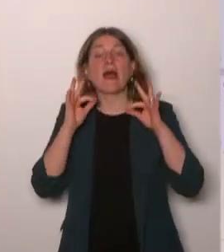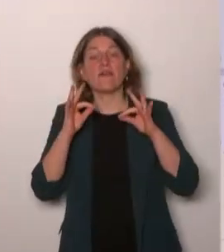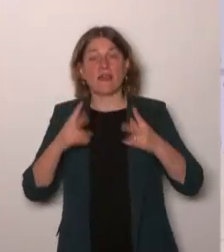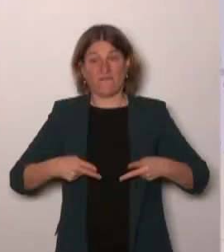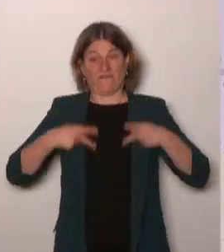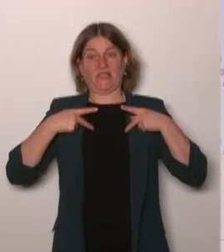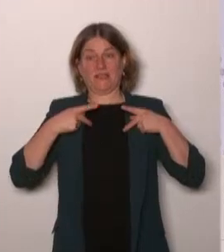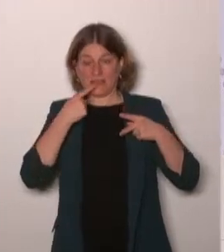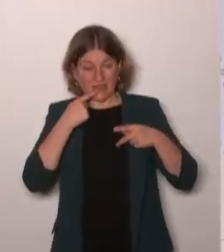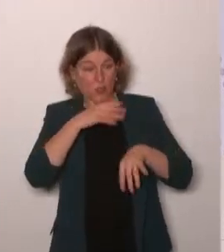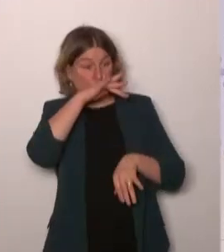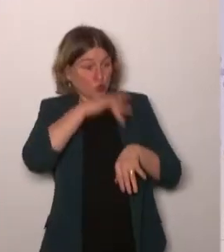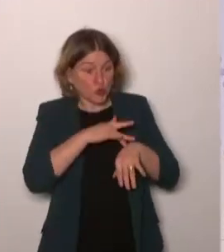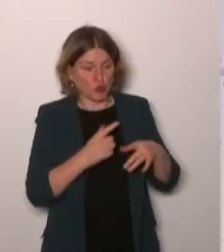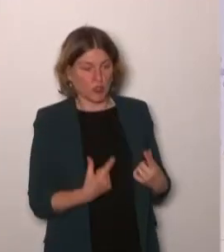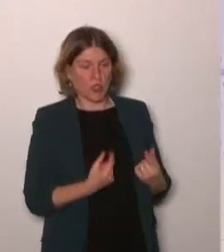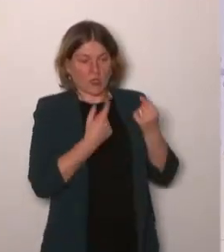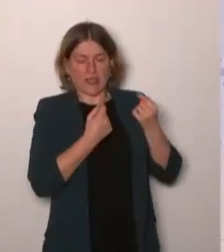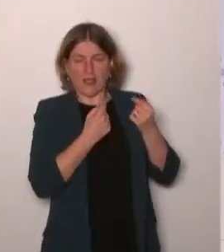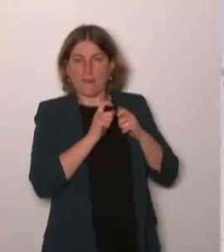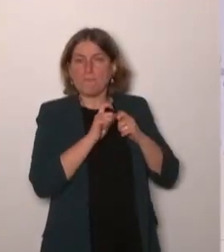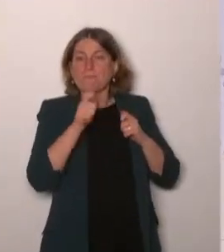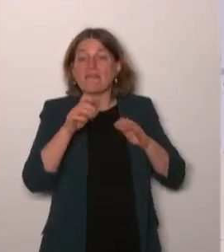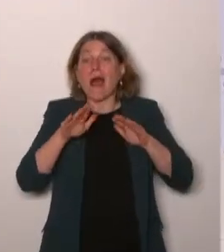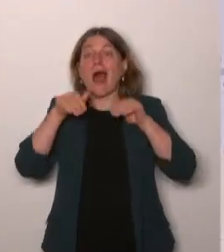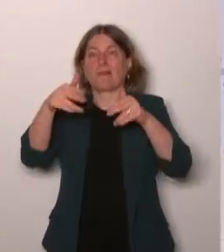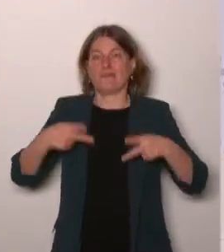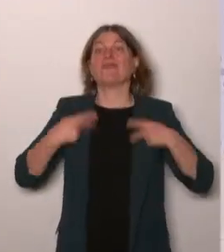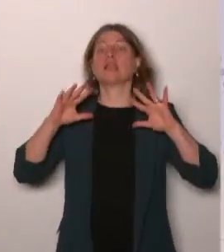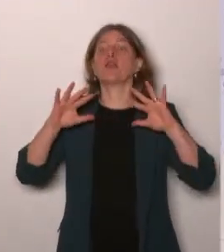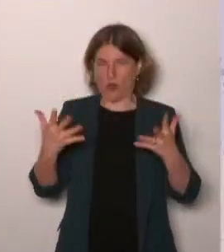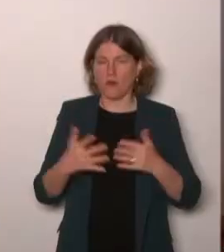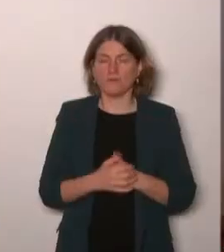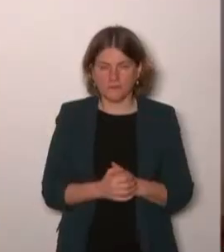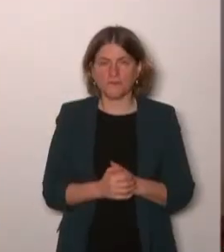le cancer qui appellent à de plus en plus d'accompagnement, de plus en plus de coordination.